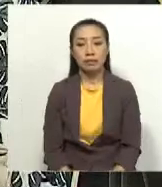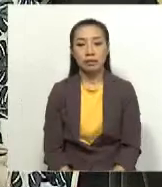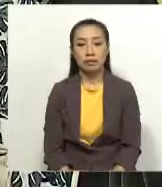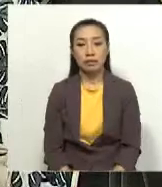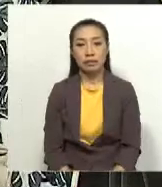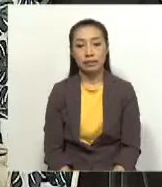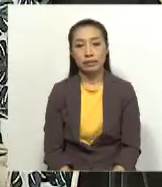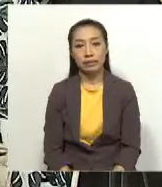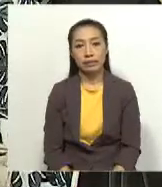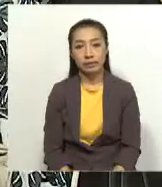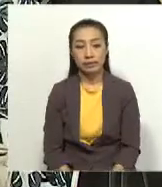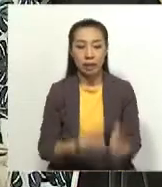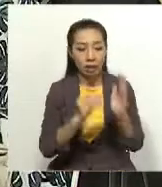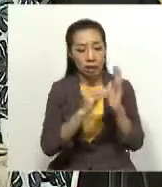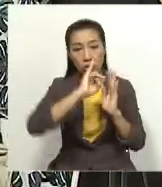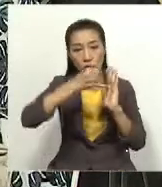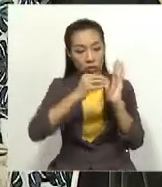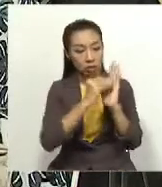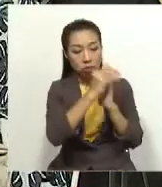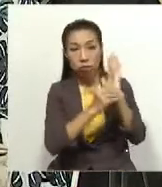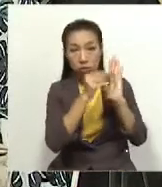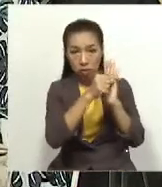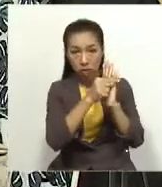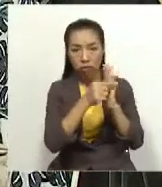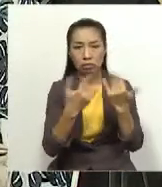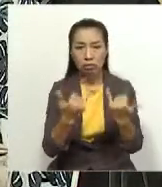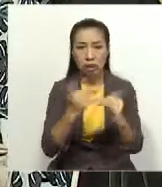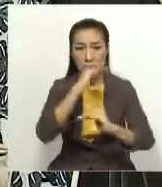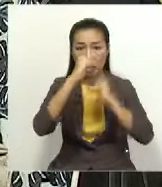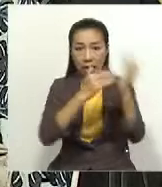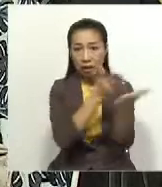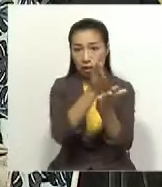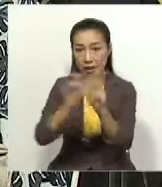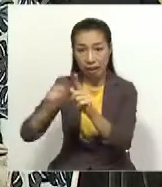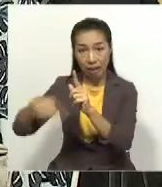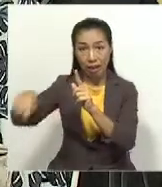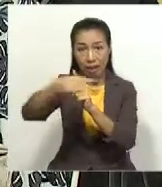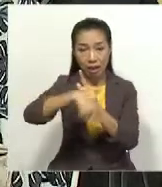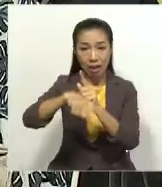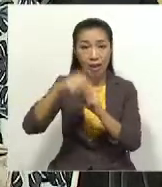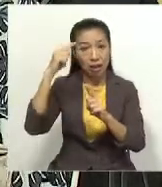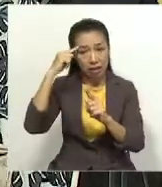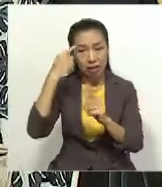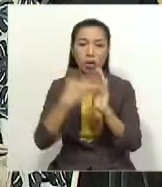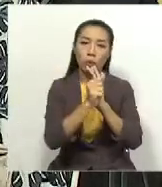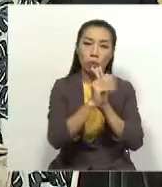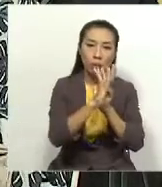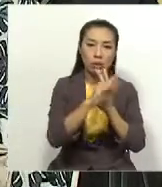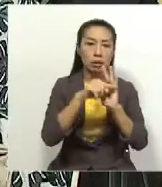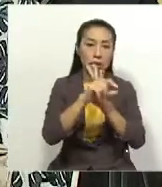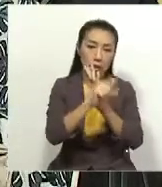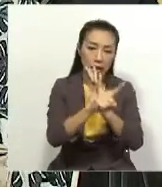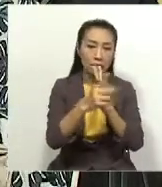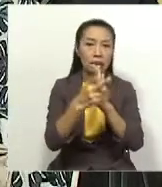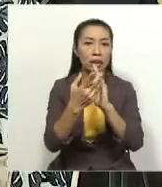การพัฒนาด้านต่างๆของกลุ่มจังหวัดภาคตะวันออกเฉียงเหนือตอนล่าง2นะคะราชธานีศรีเจริญศรีโสธรคณะรัฐมนตรีได้มี